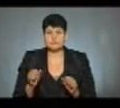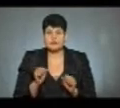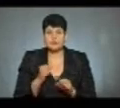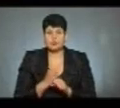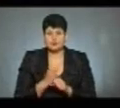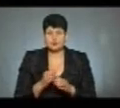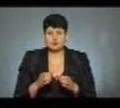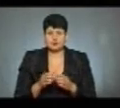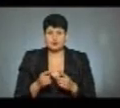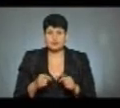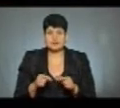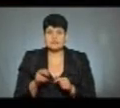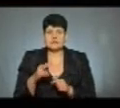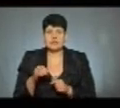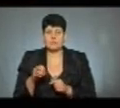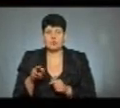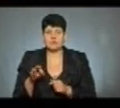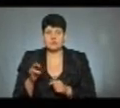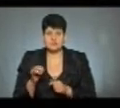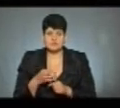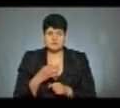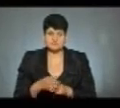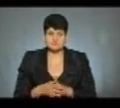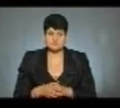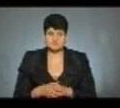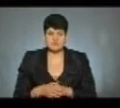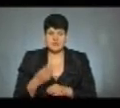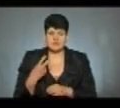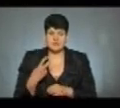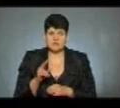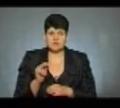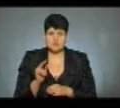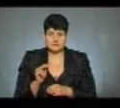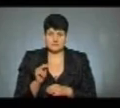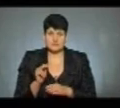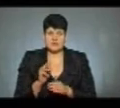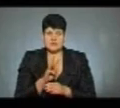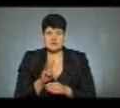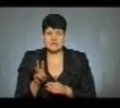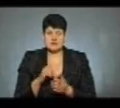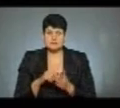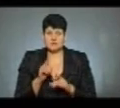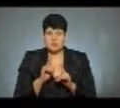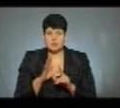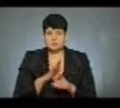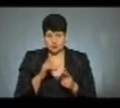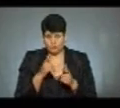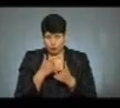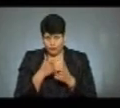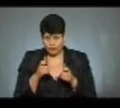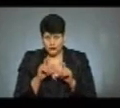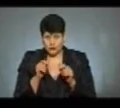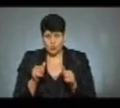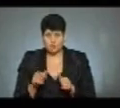групи з організації демонтажів Сергій Волков розповів. 20 числа на сайті міської ради було повідомлення про те,